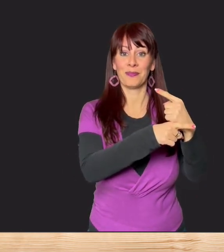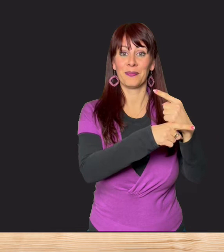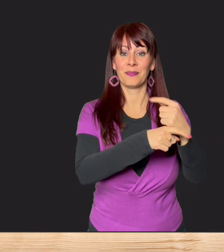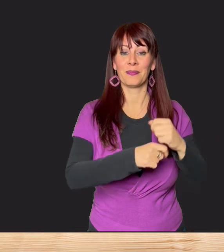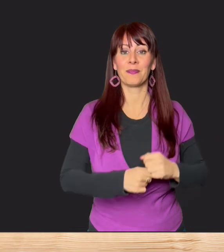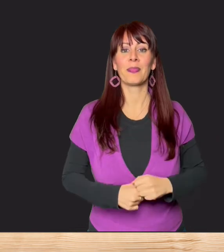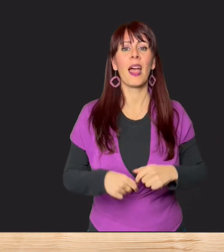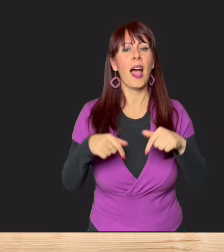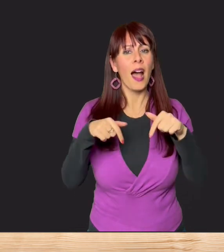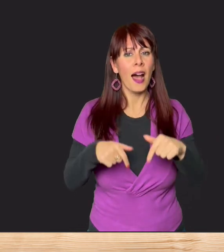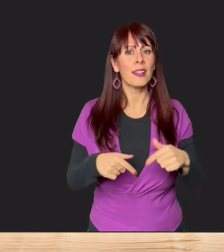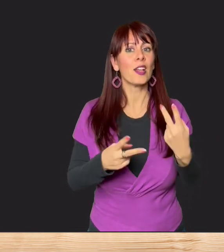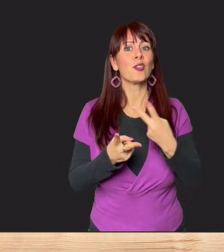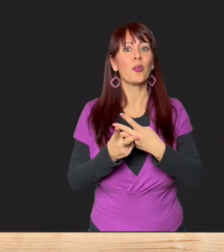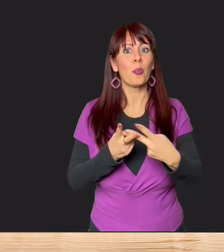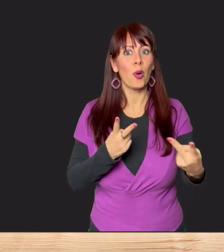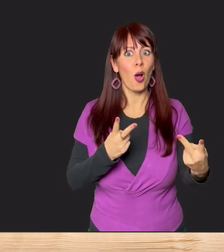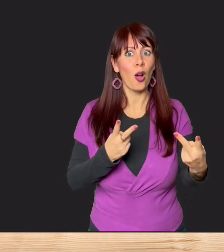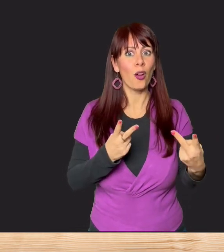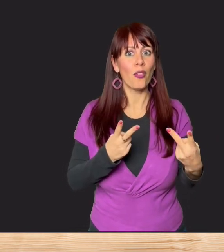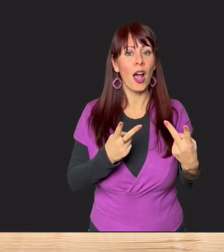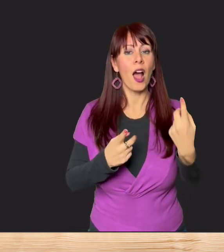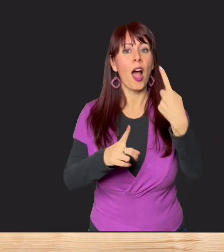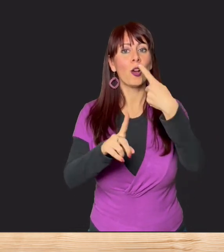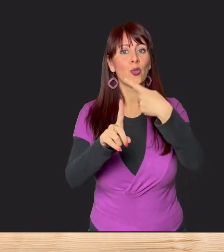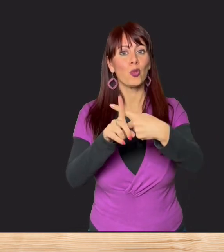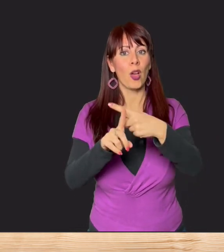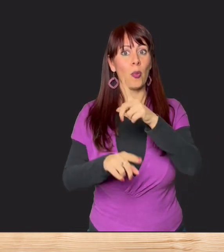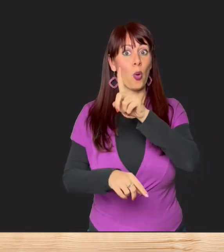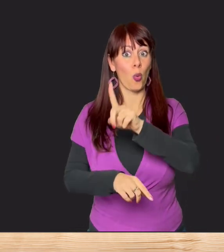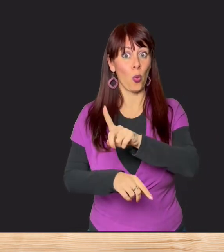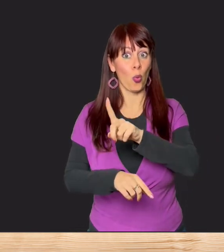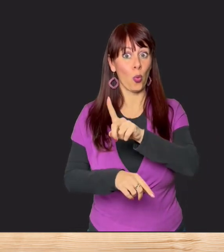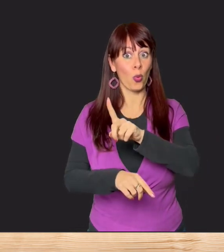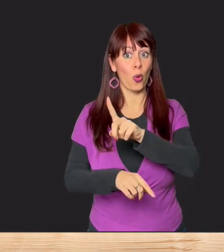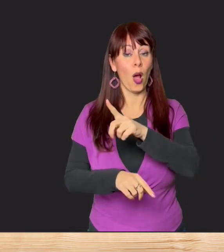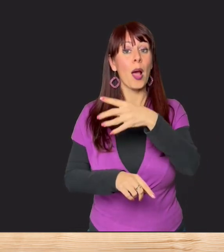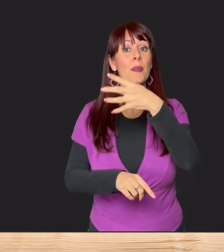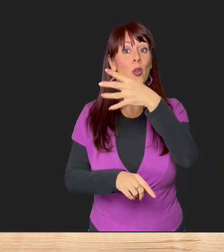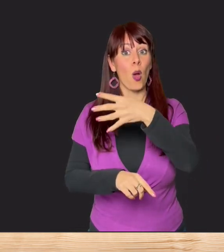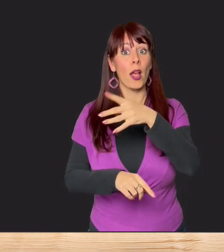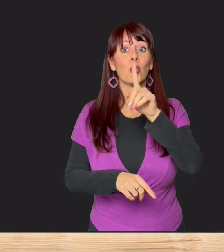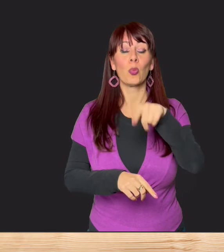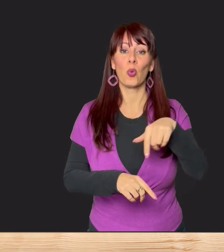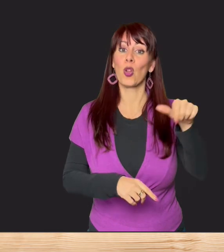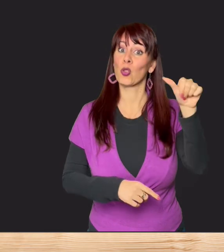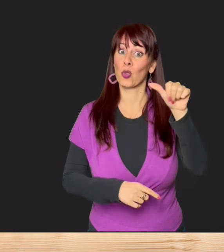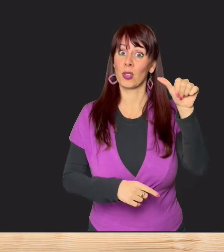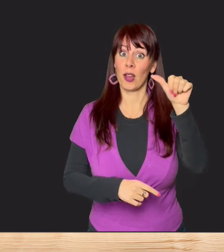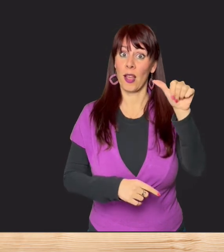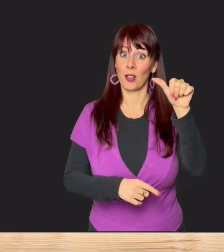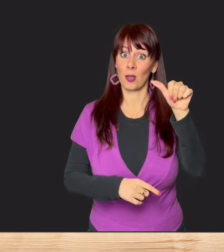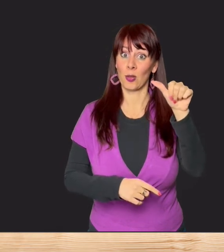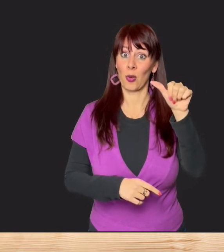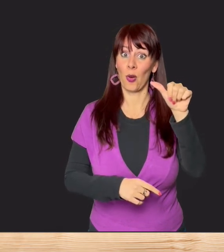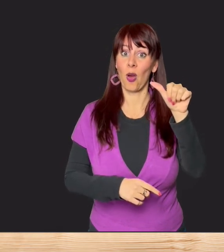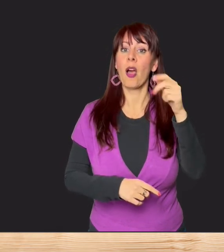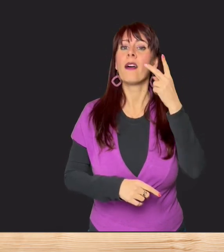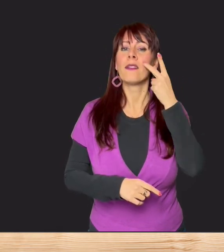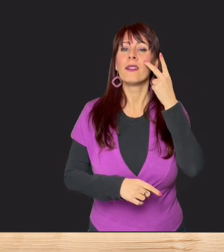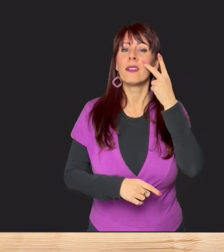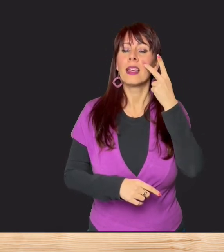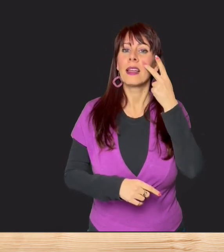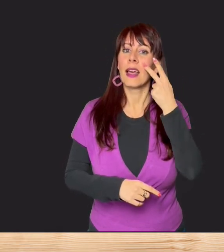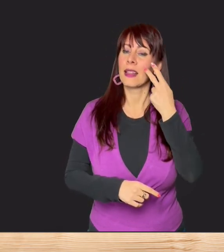prova e aggiungiamo uno sia almeno endo che al sottraendo e vediamo cosa succede